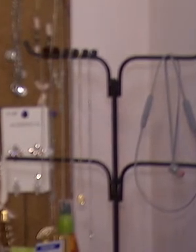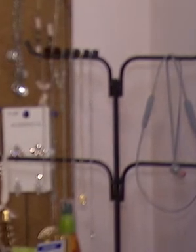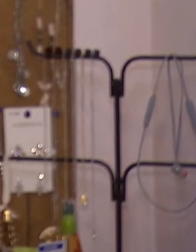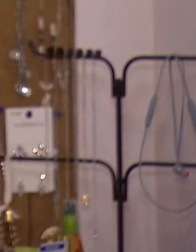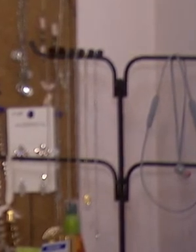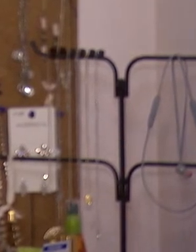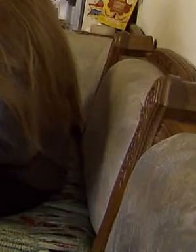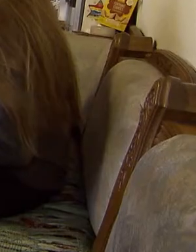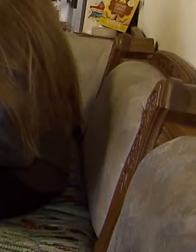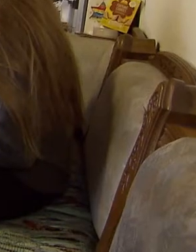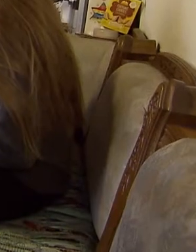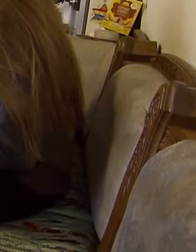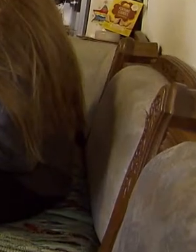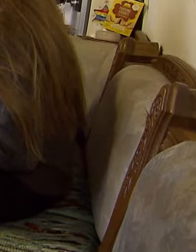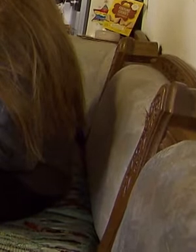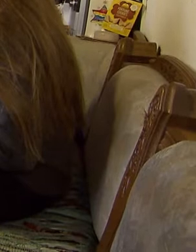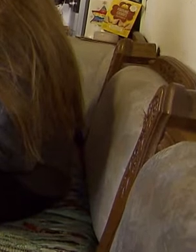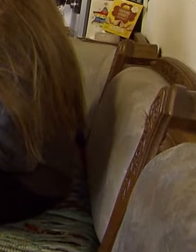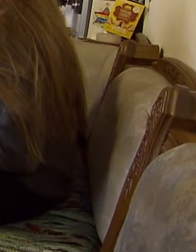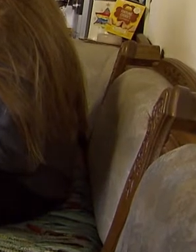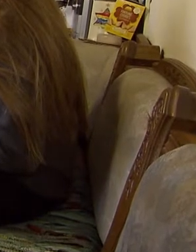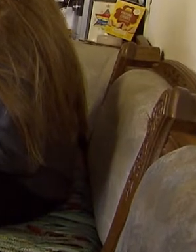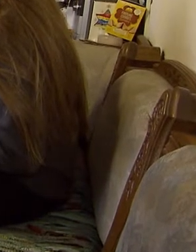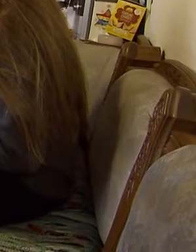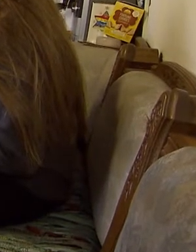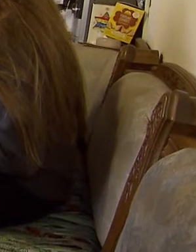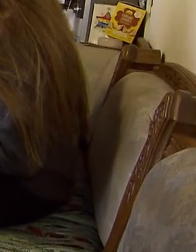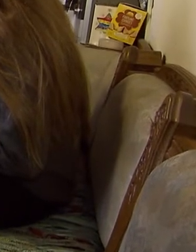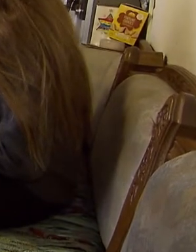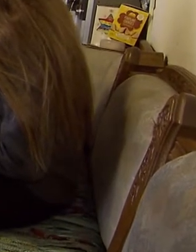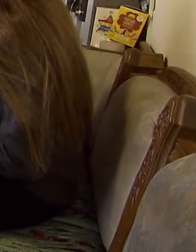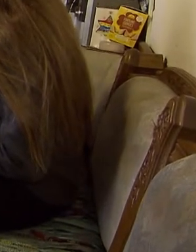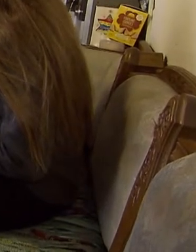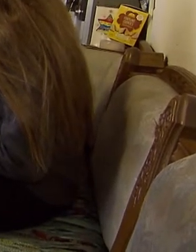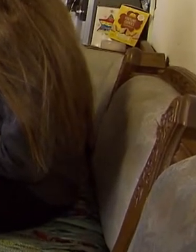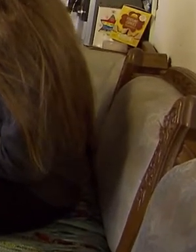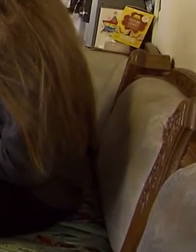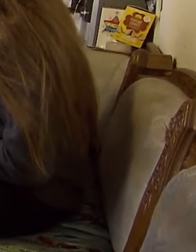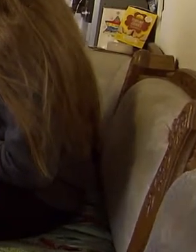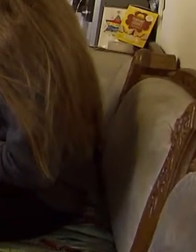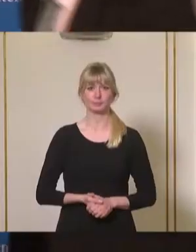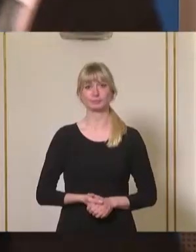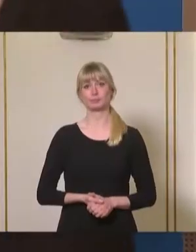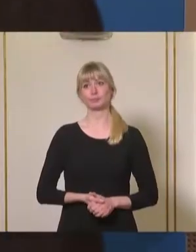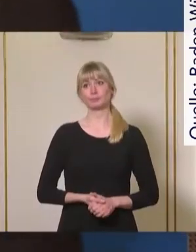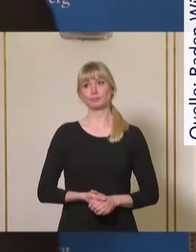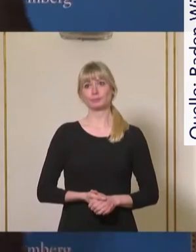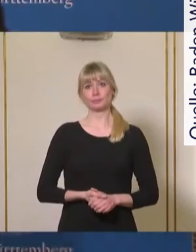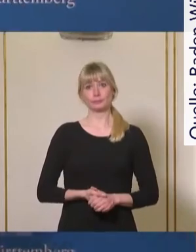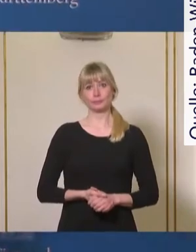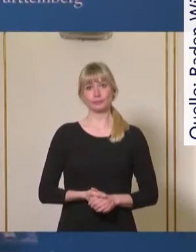Corona war es schon was anderes. Aber wie lange müssen sich Schülerinnen und Schüler noch mit einem ganz okay zufrieden geben?